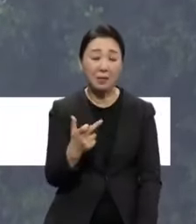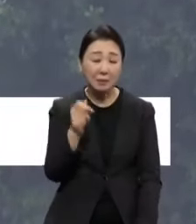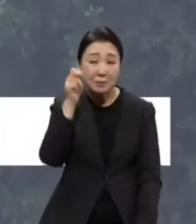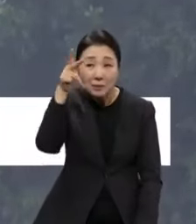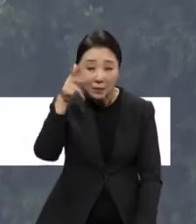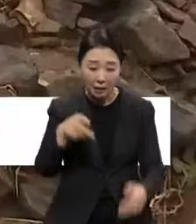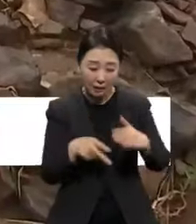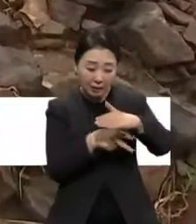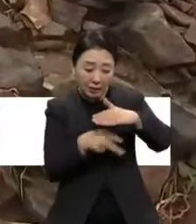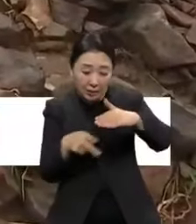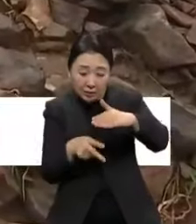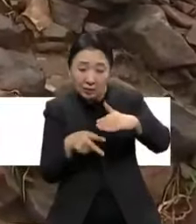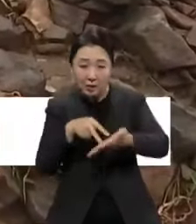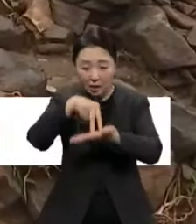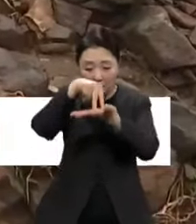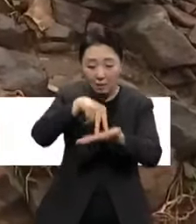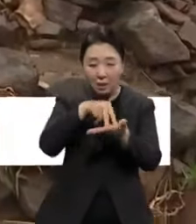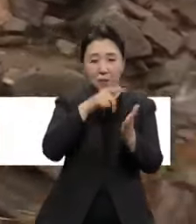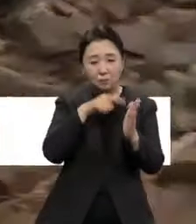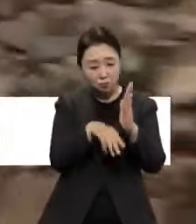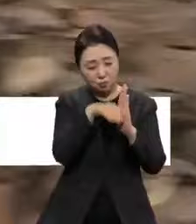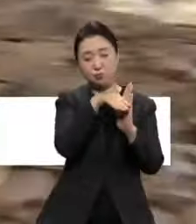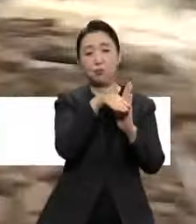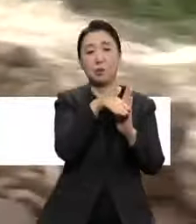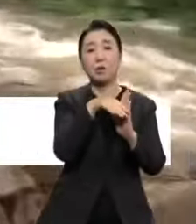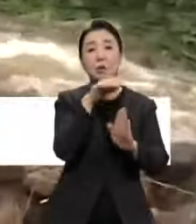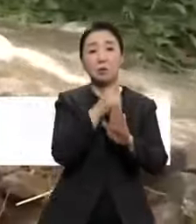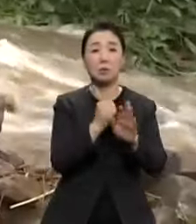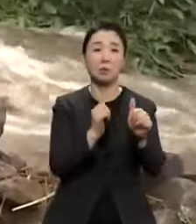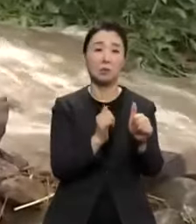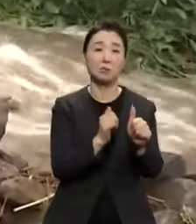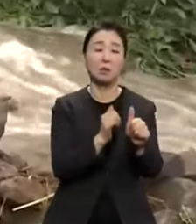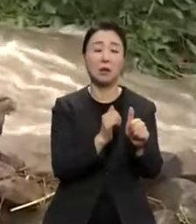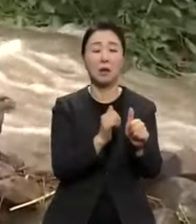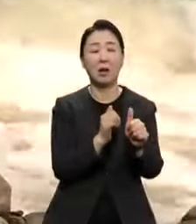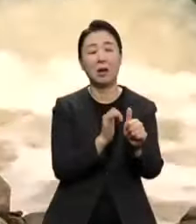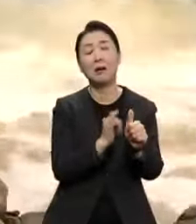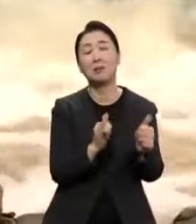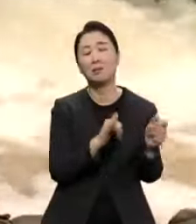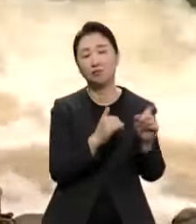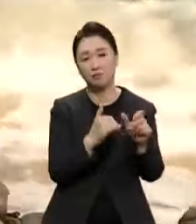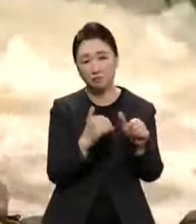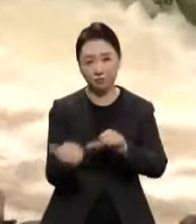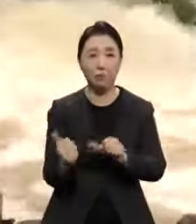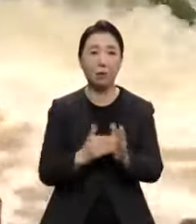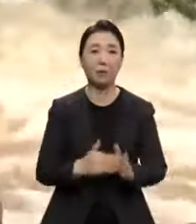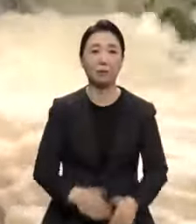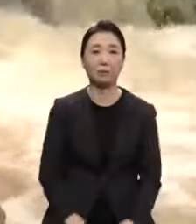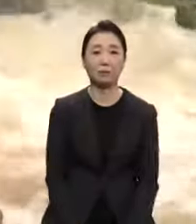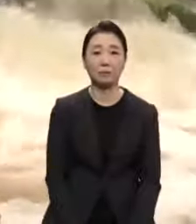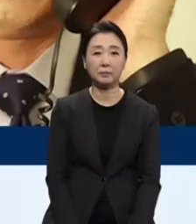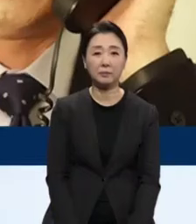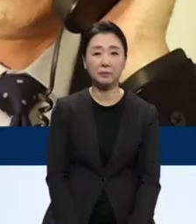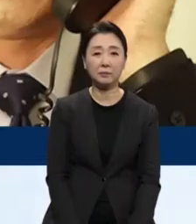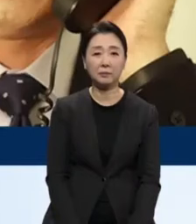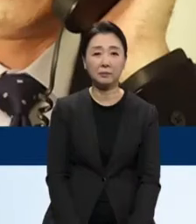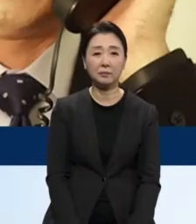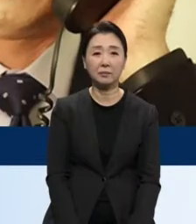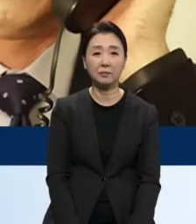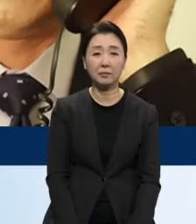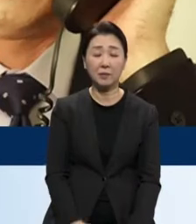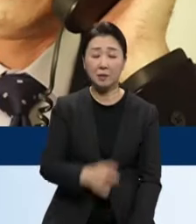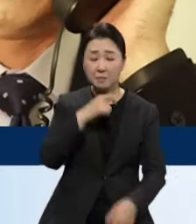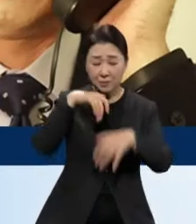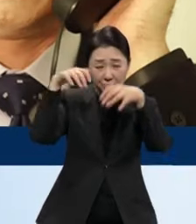2층에서 엘리베이터 승강기가 침수되면서 어 남성 한 명이 숨지는 일도 발생했습니다네 계속